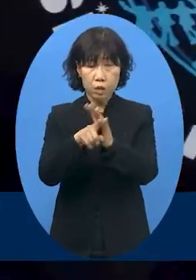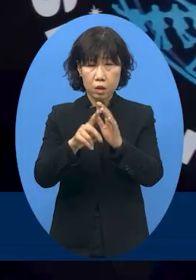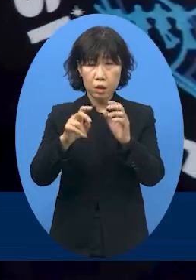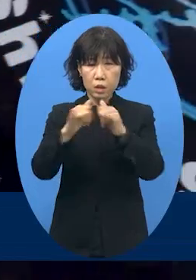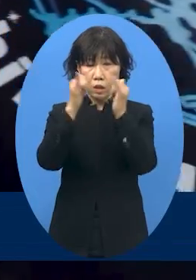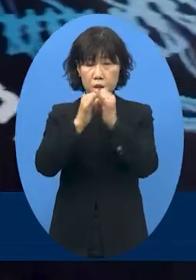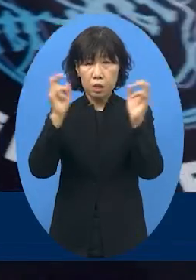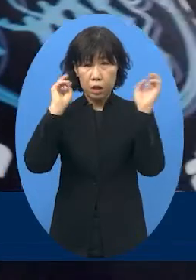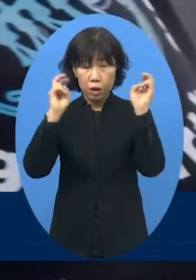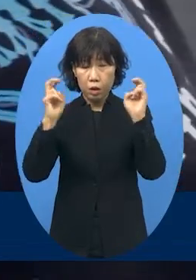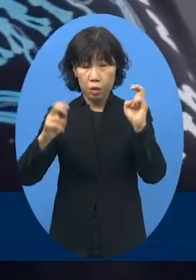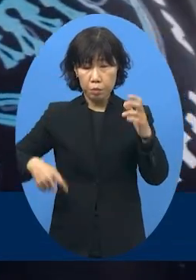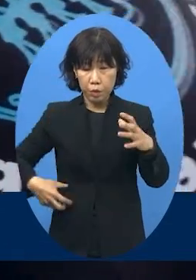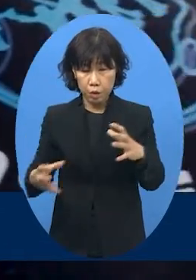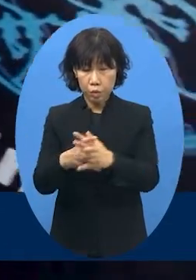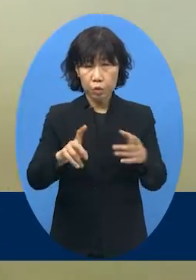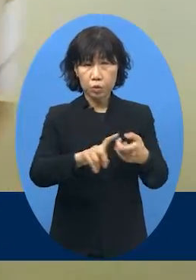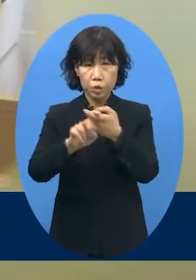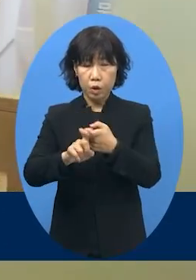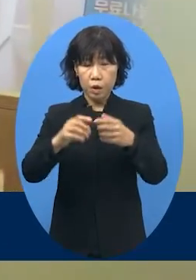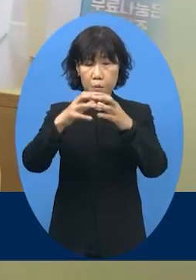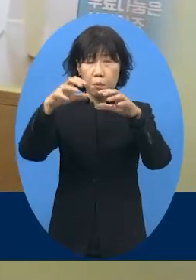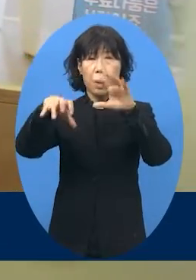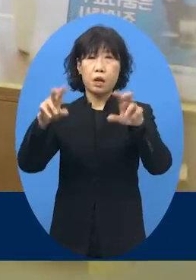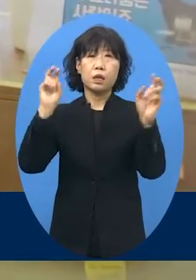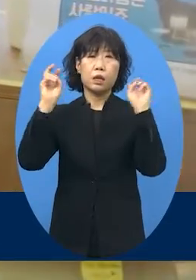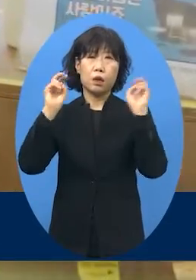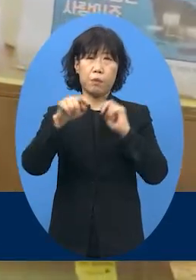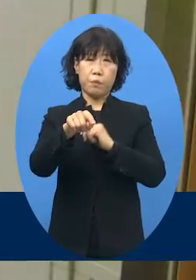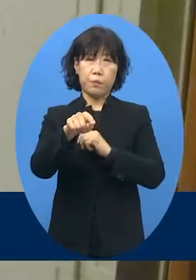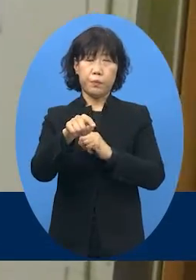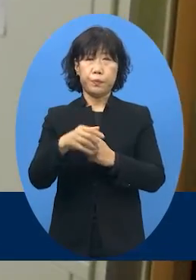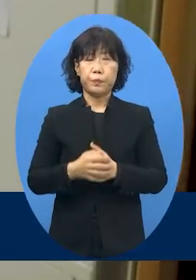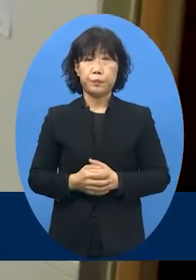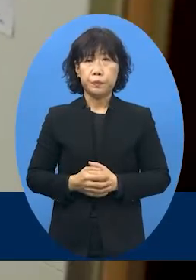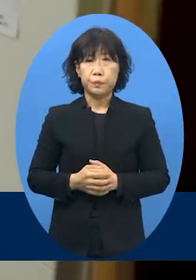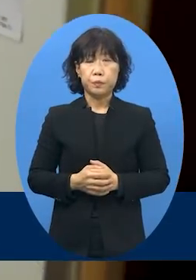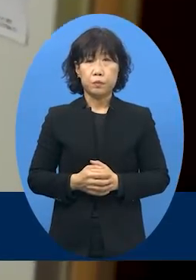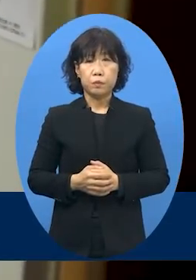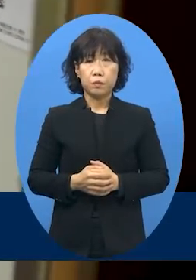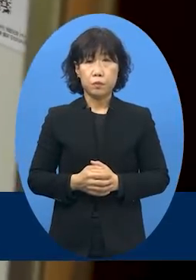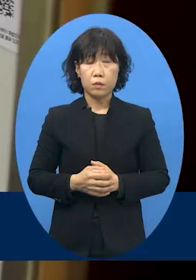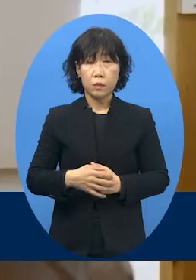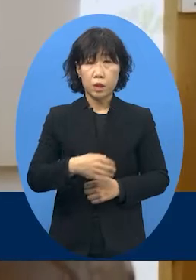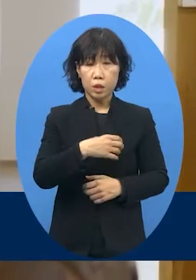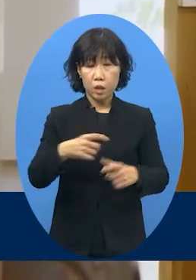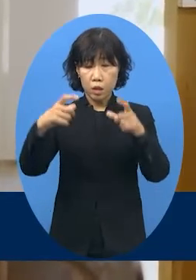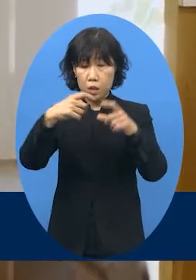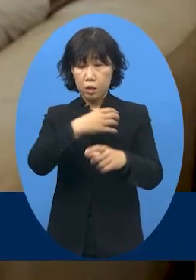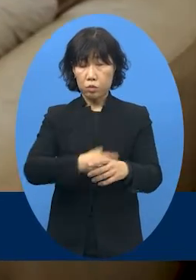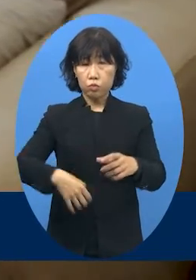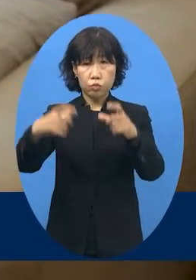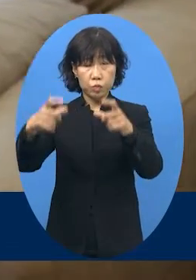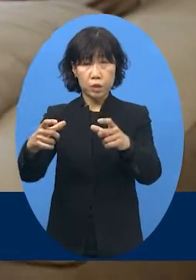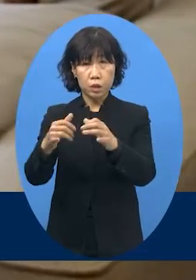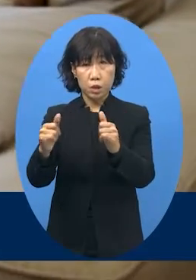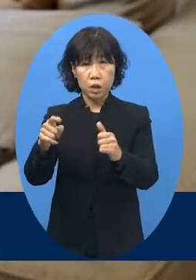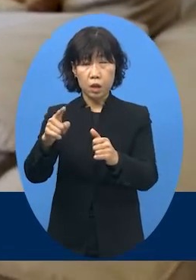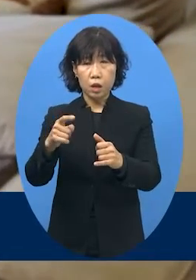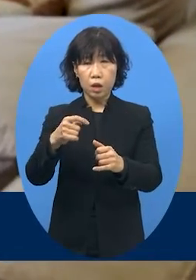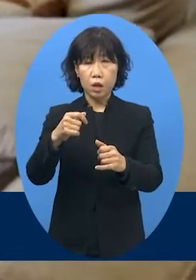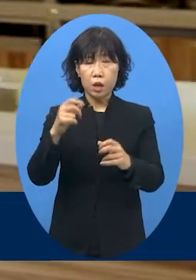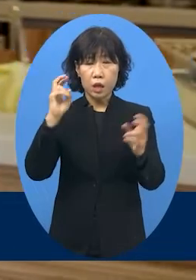사회적기업 협동조합 말 격투기 해당됩니다 그냥 지역 주민들에게 우수 사회적 경제기업을